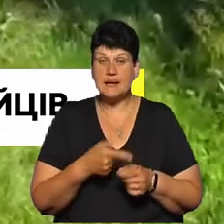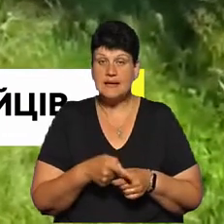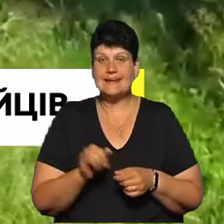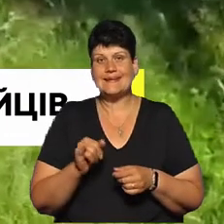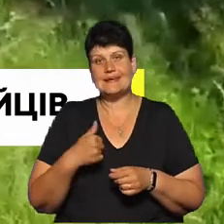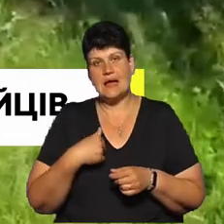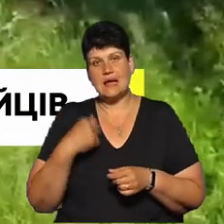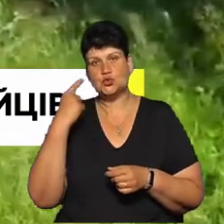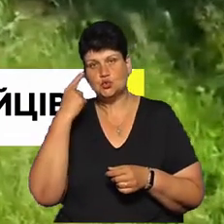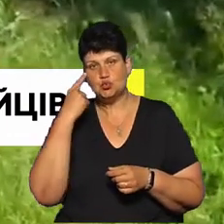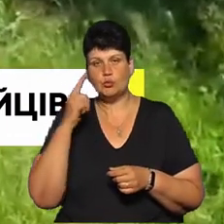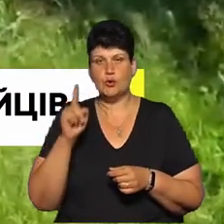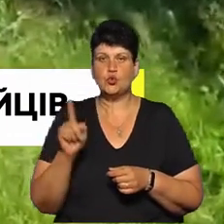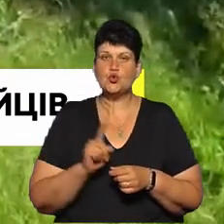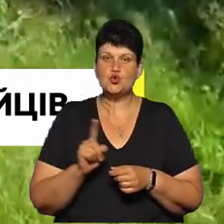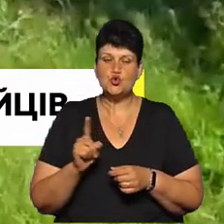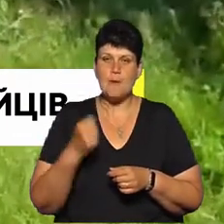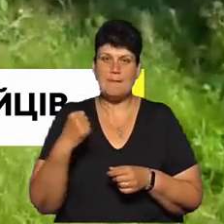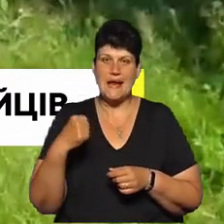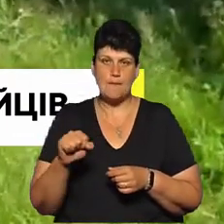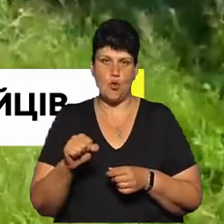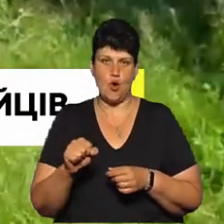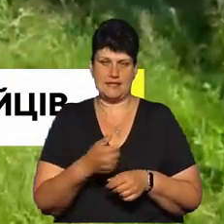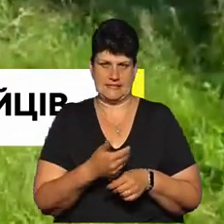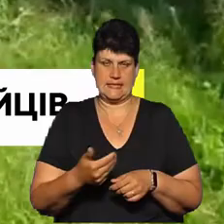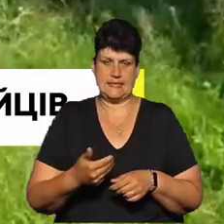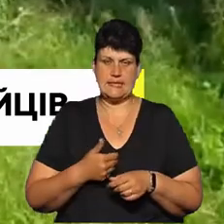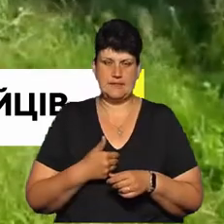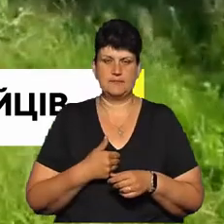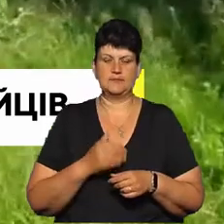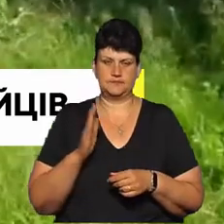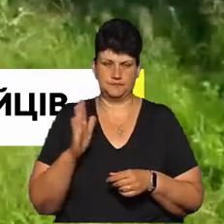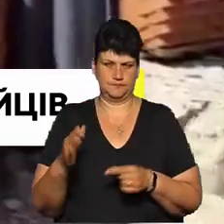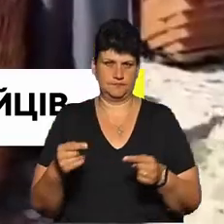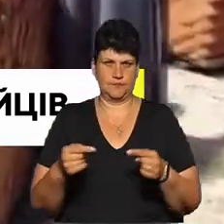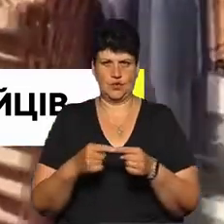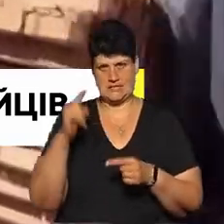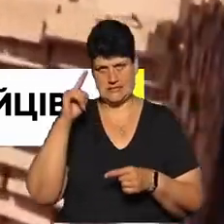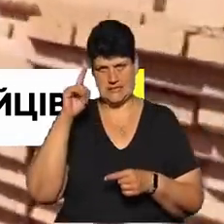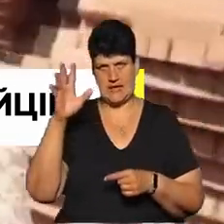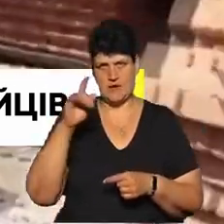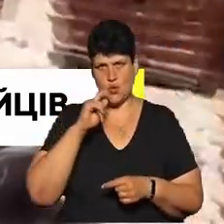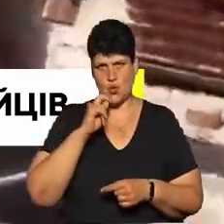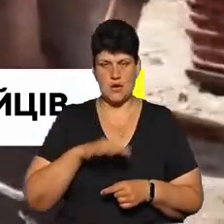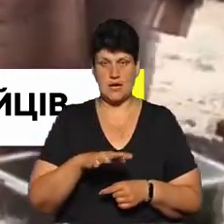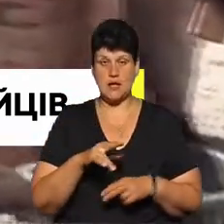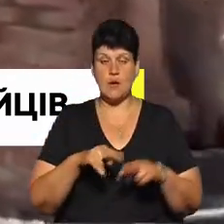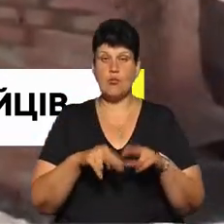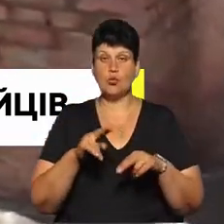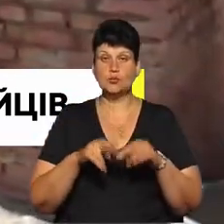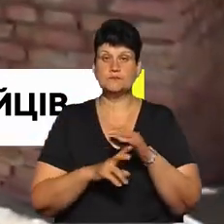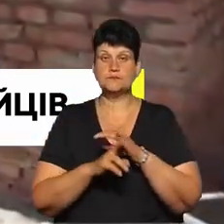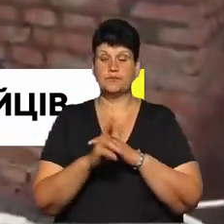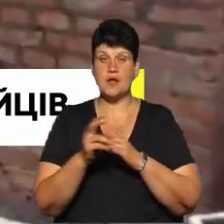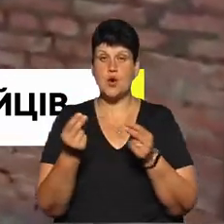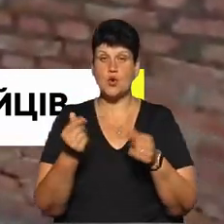що перемога за нами – це однозначно. Слава Україні! Будують пантеон за гроші